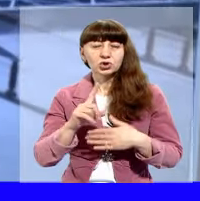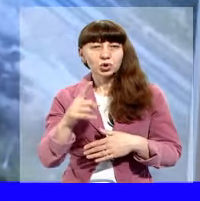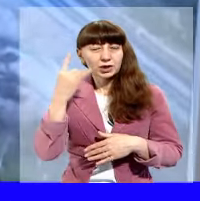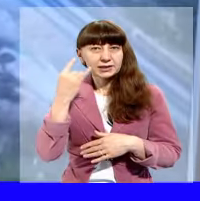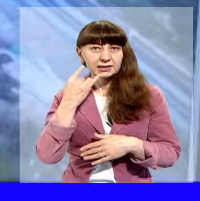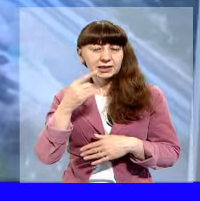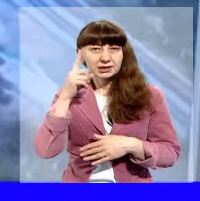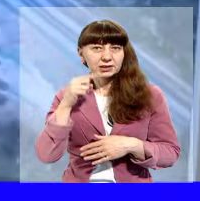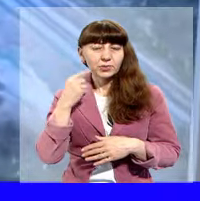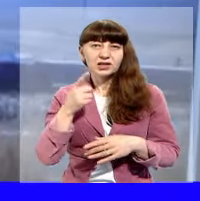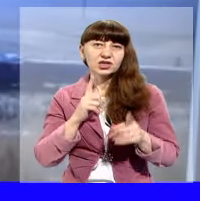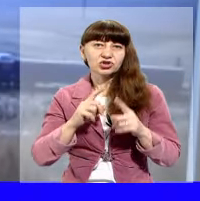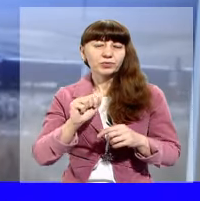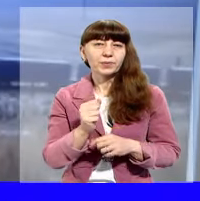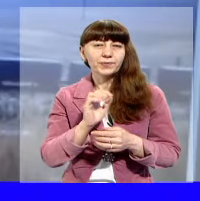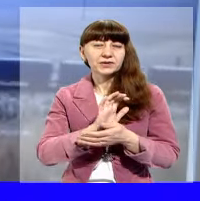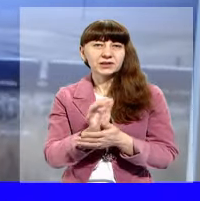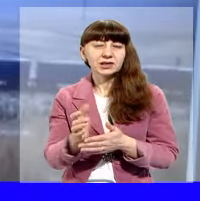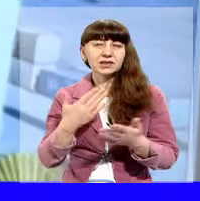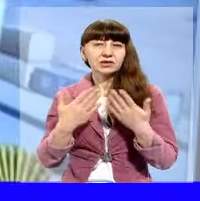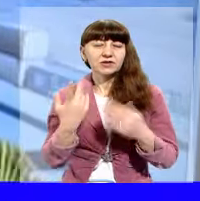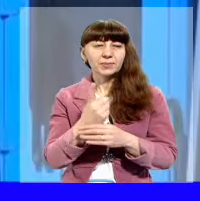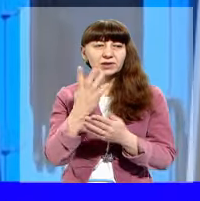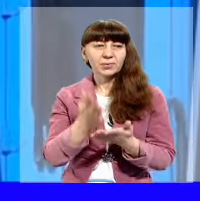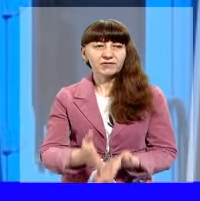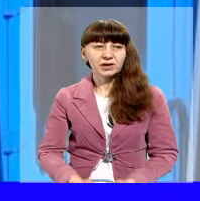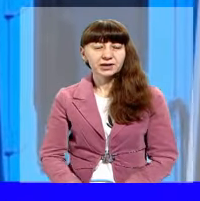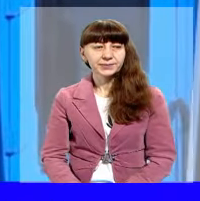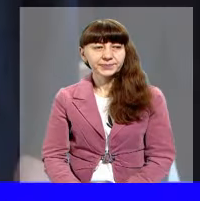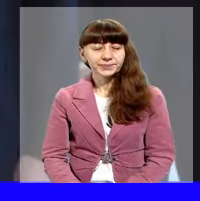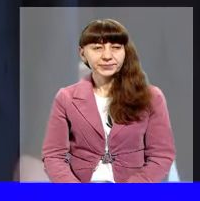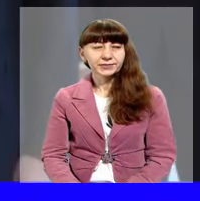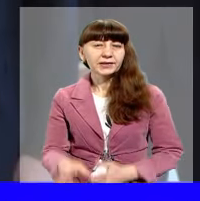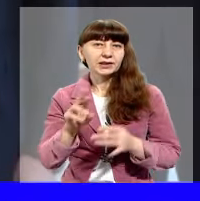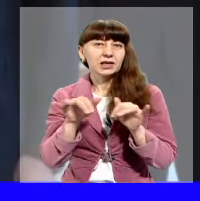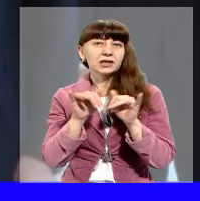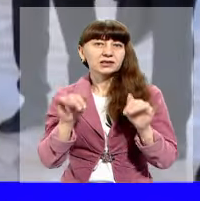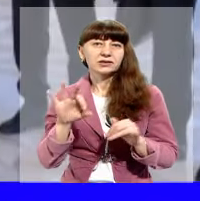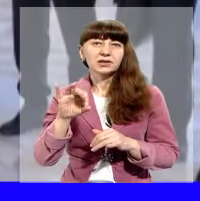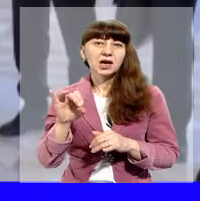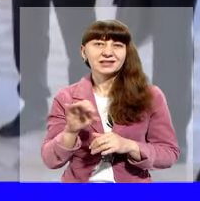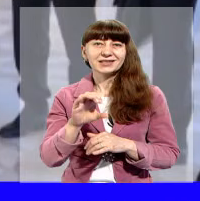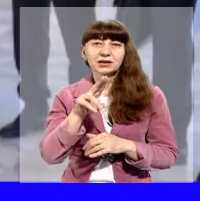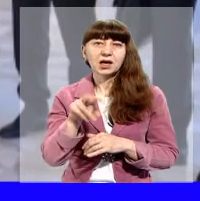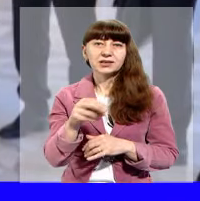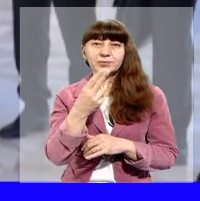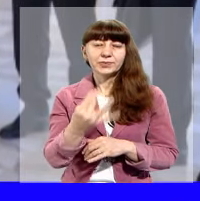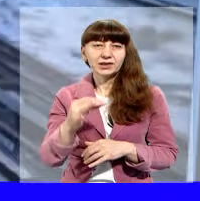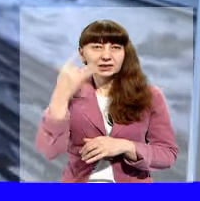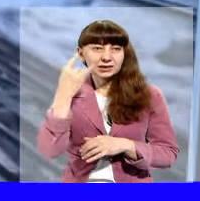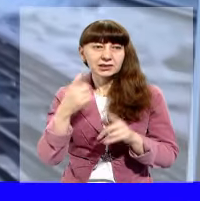Транскаспий бағытын дамыту үшін Қазақстан Қытайдың Сиян қаласындағы портында жүк терминалын ашқан еді. Көп күдірмей ол жерден